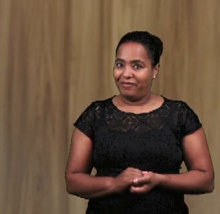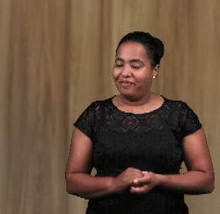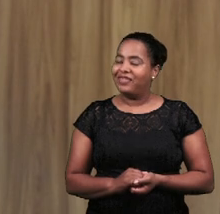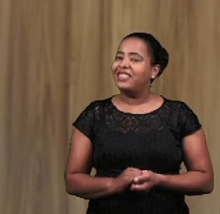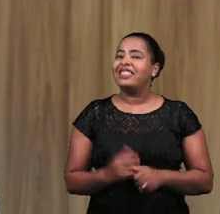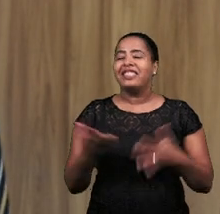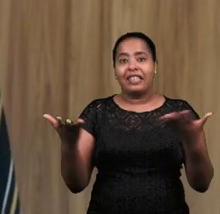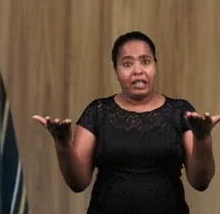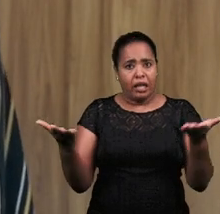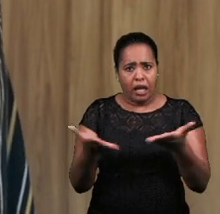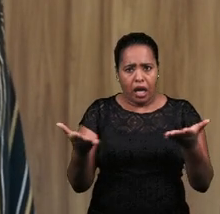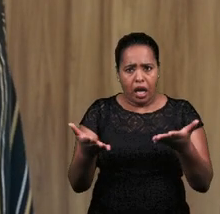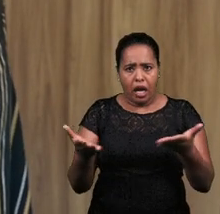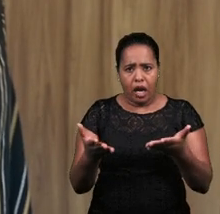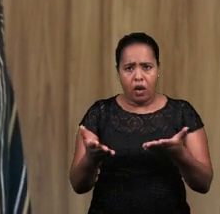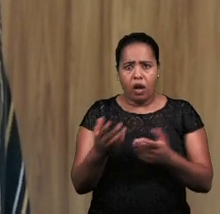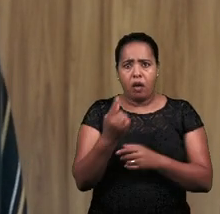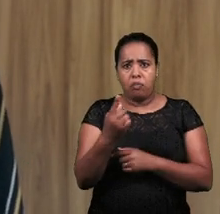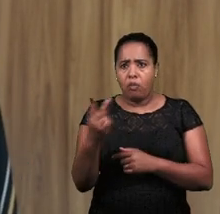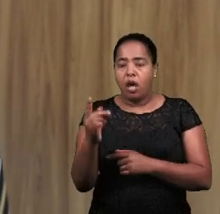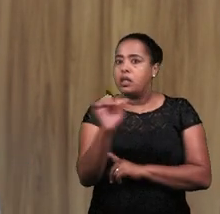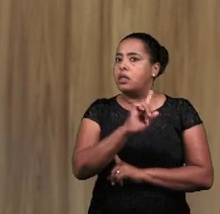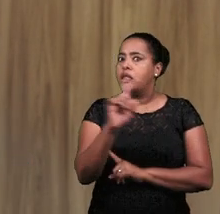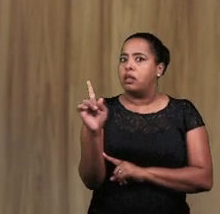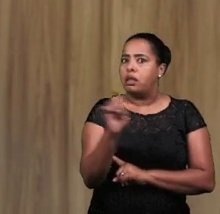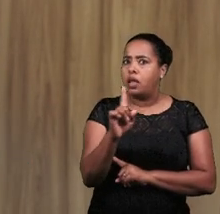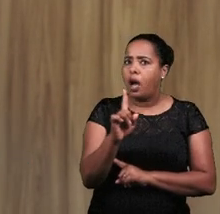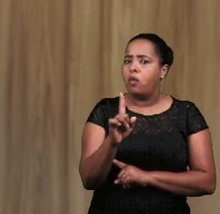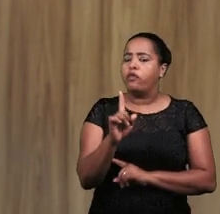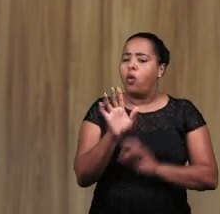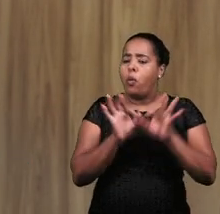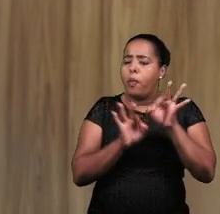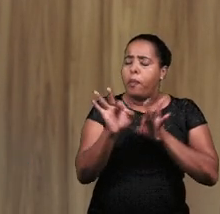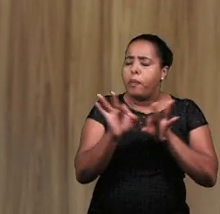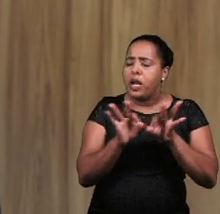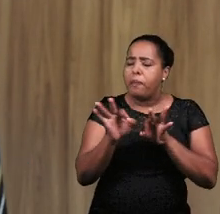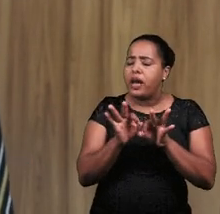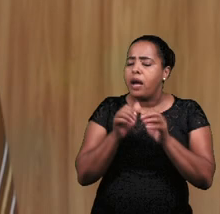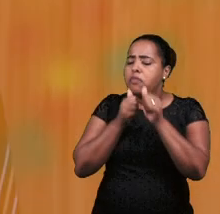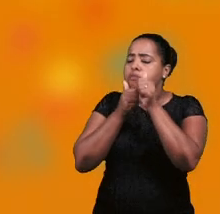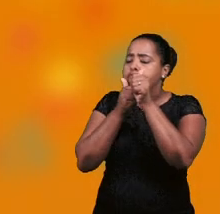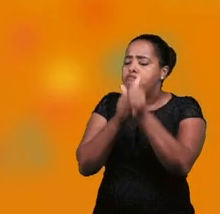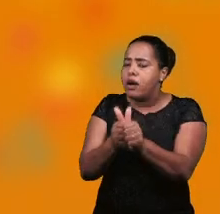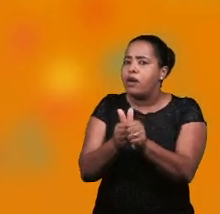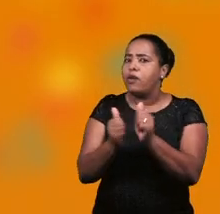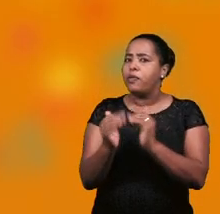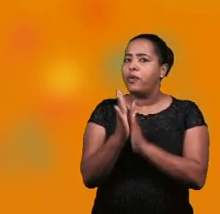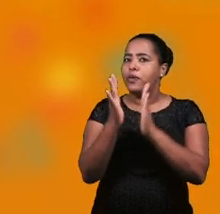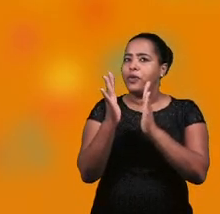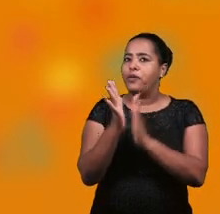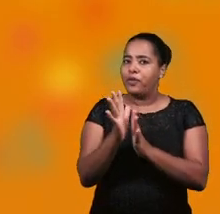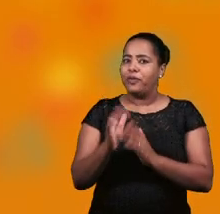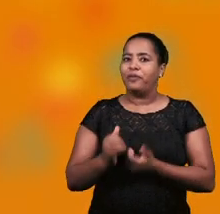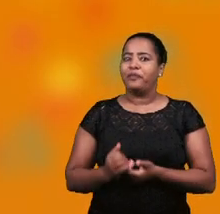Maintenant, nous n'allons plus compter. Nous allons nous préparer pour accompagner la louange.